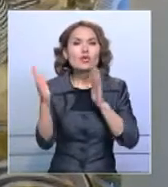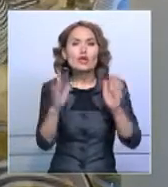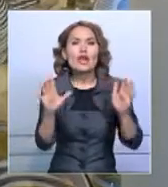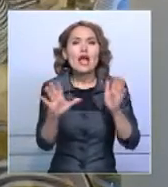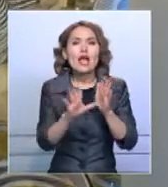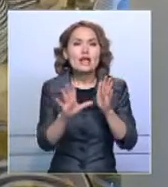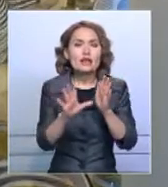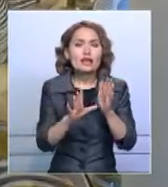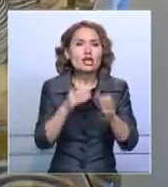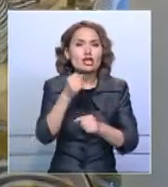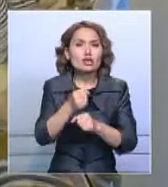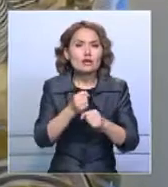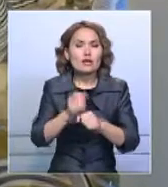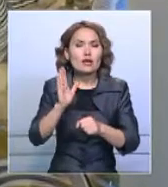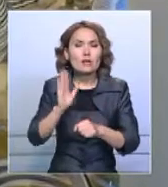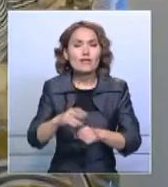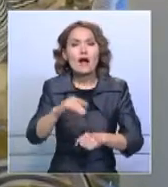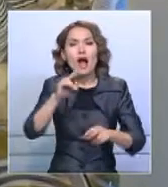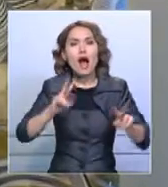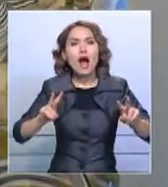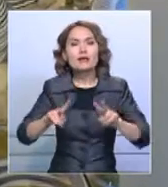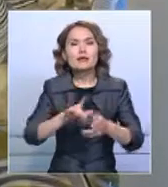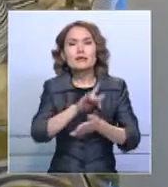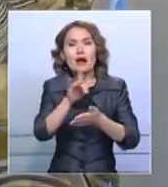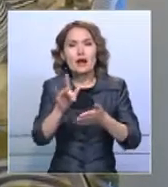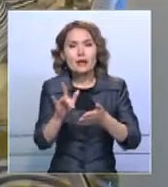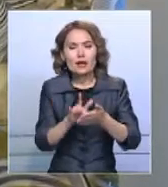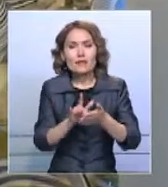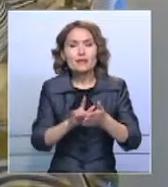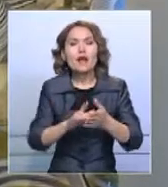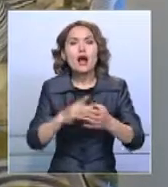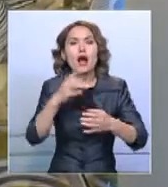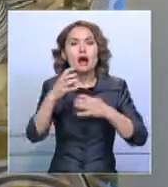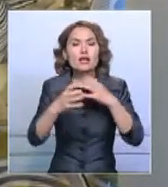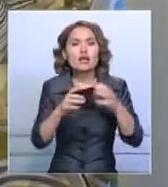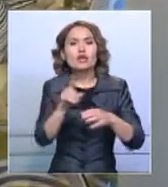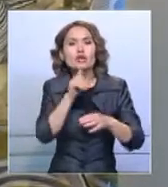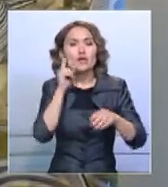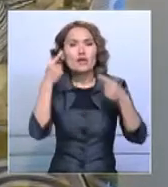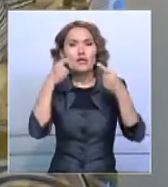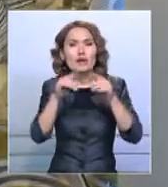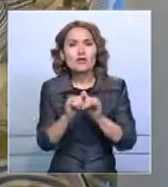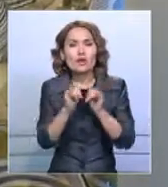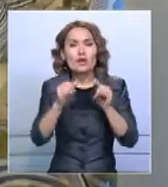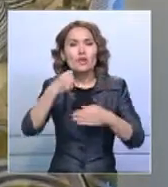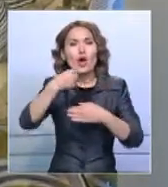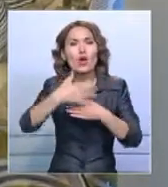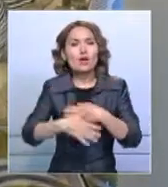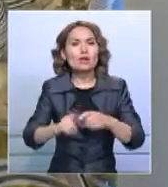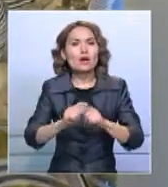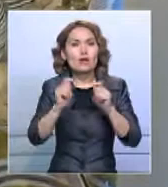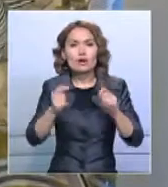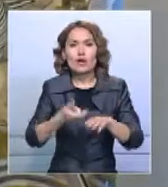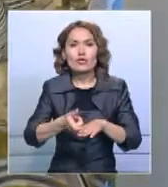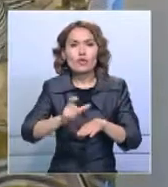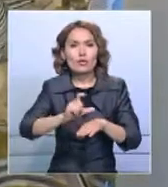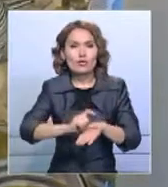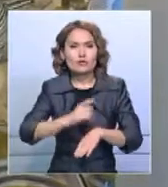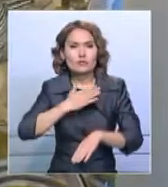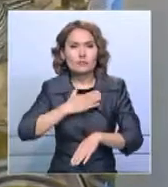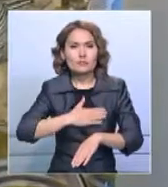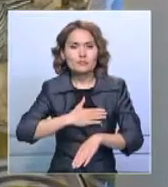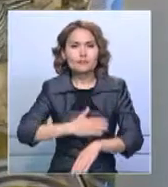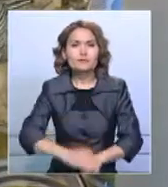Көрмеден басқа Астанада Біріккен Ұлттар Ұйымы бастамасымен ашылатын халықаралық жасыл технологияларды дамыту орталығының ашылуы біздің назарымызға